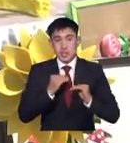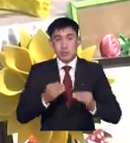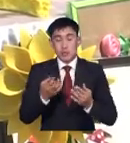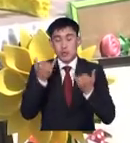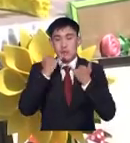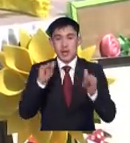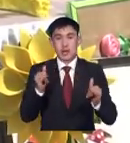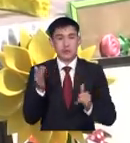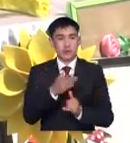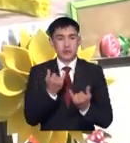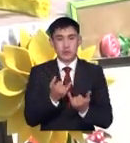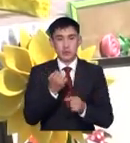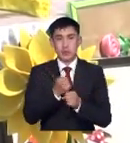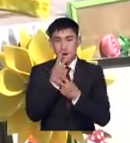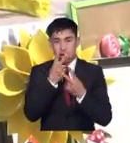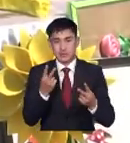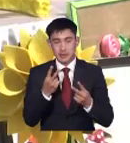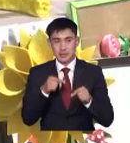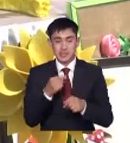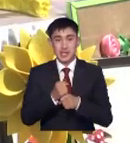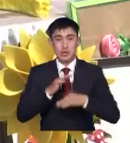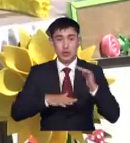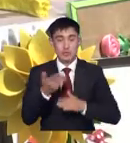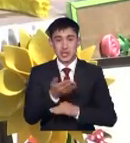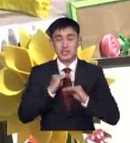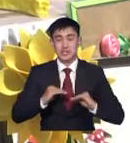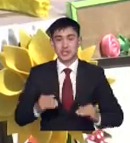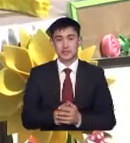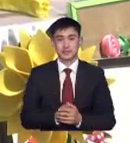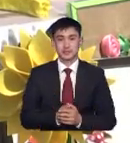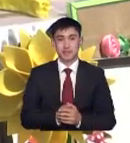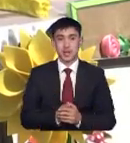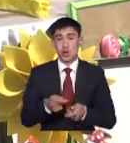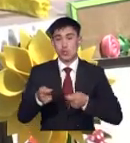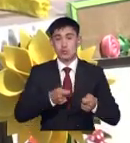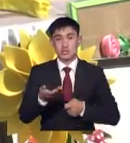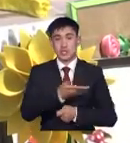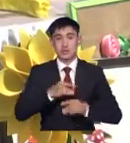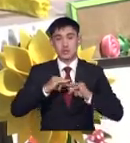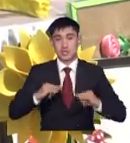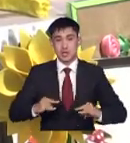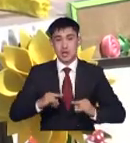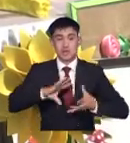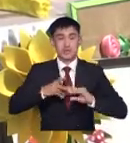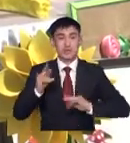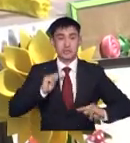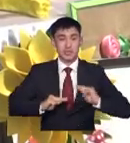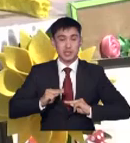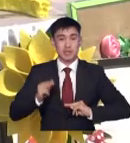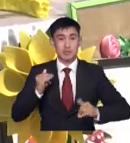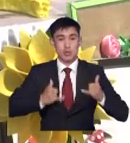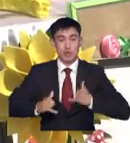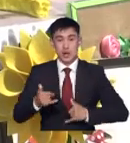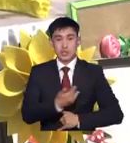просто удивляют. Все, что сегодня мы демонстрируем, сделано руками наших воспитанников. От руководства нашего сада и от всех воспитателей и